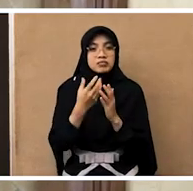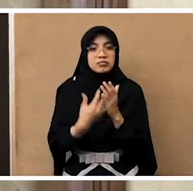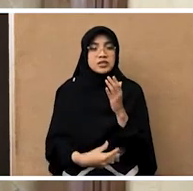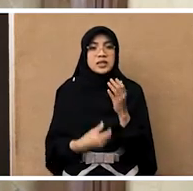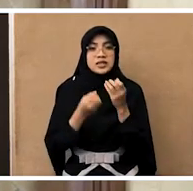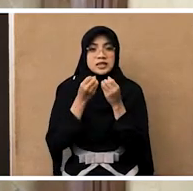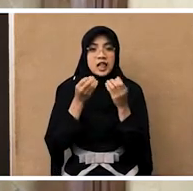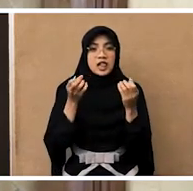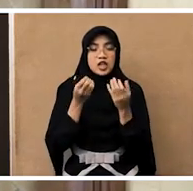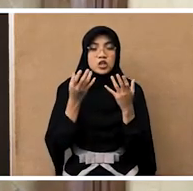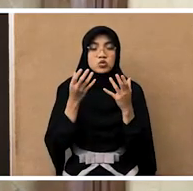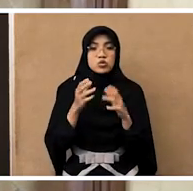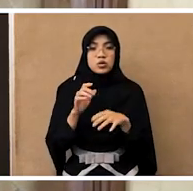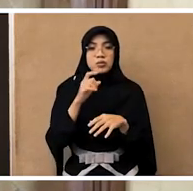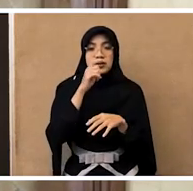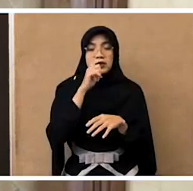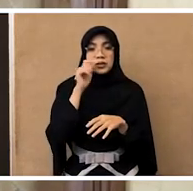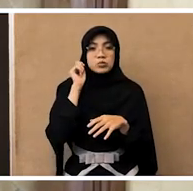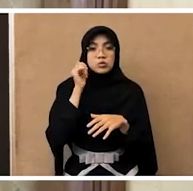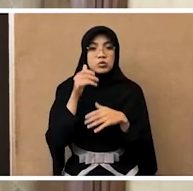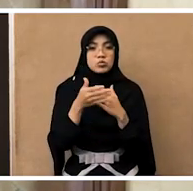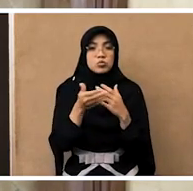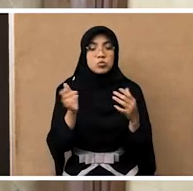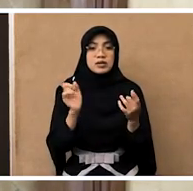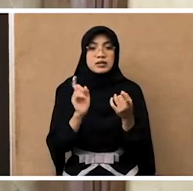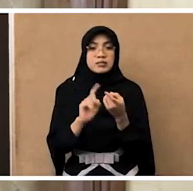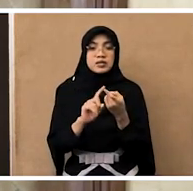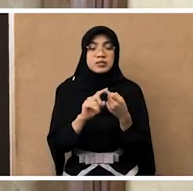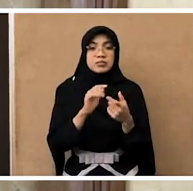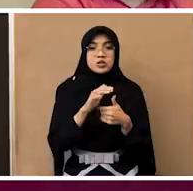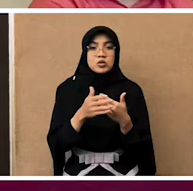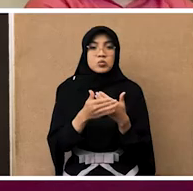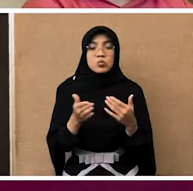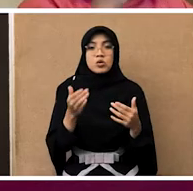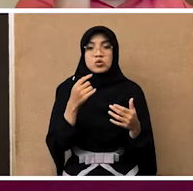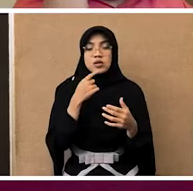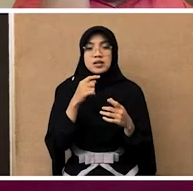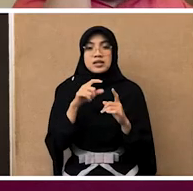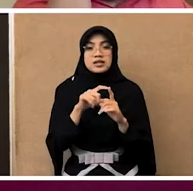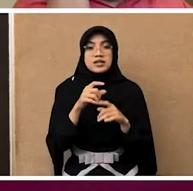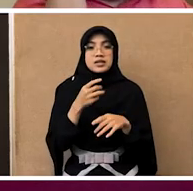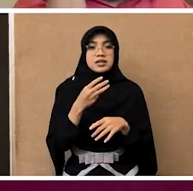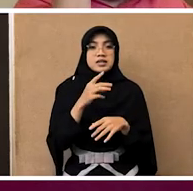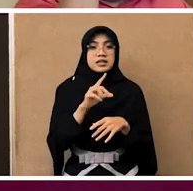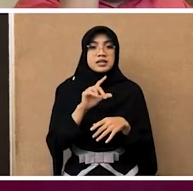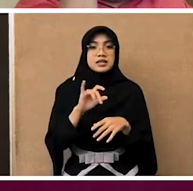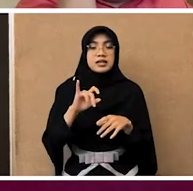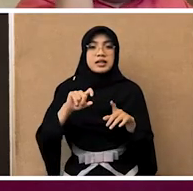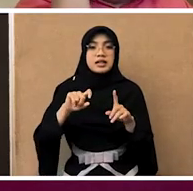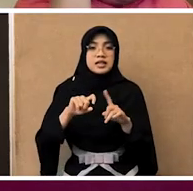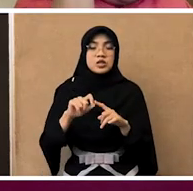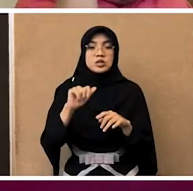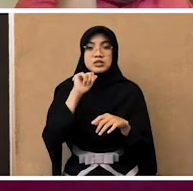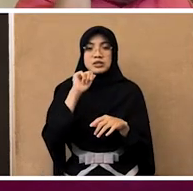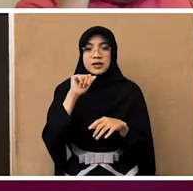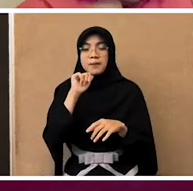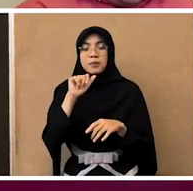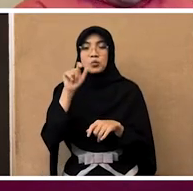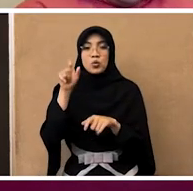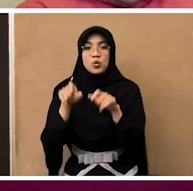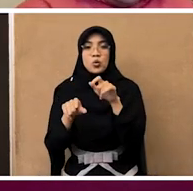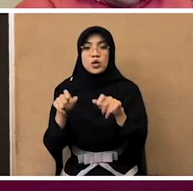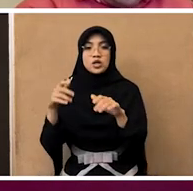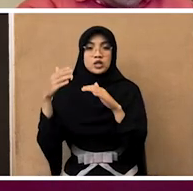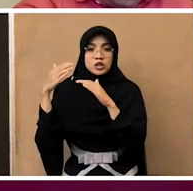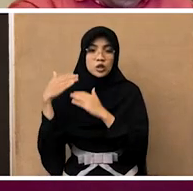oleh Bapak Ibu sekalian ya teman-teman sekalian soal deliknya kemudian Siapa saja yang bisa